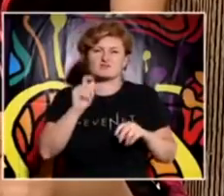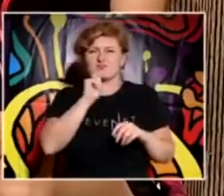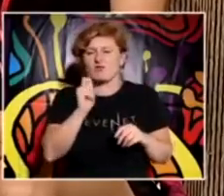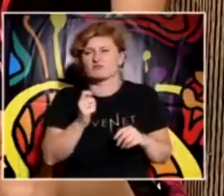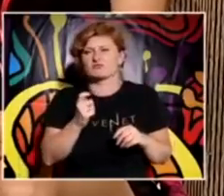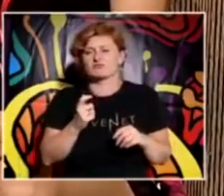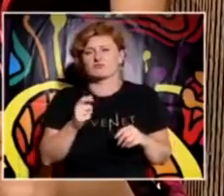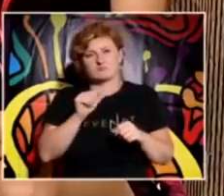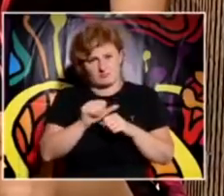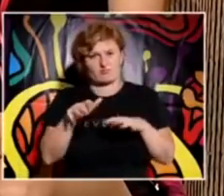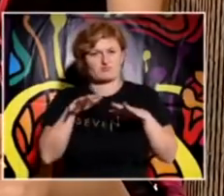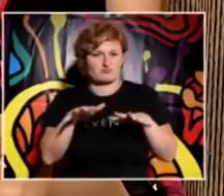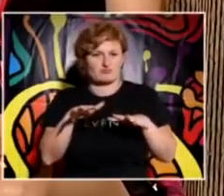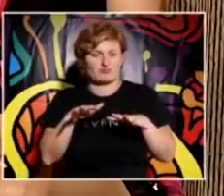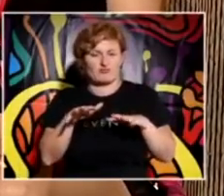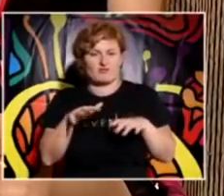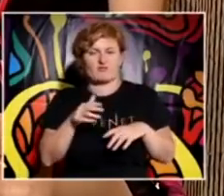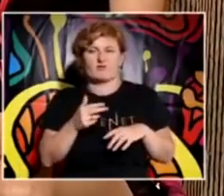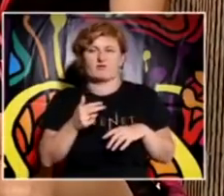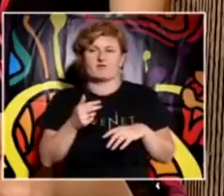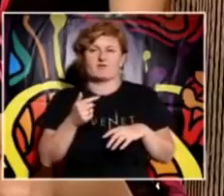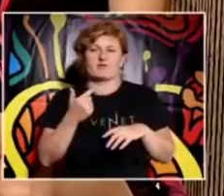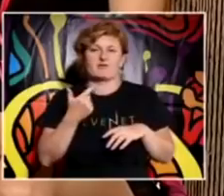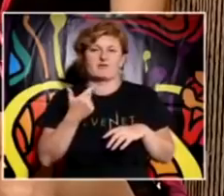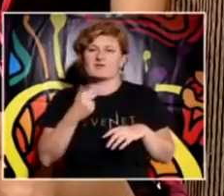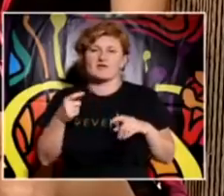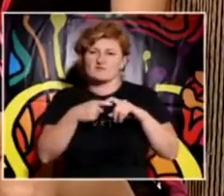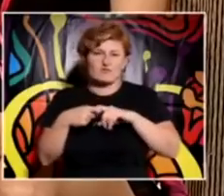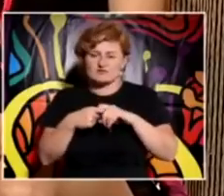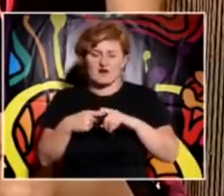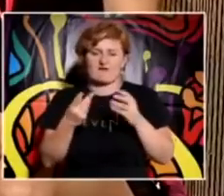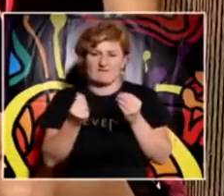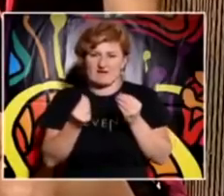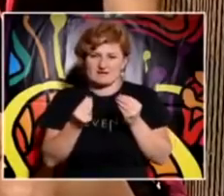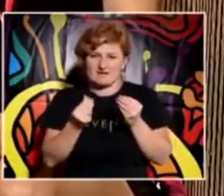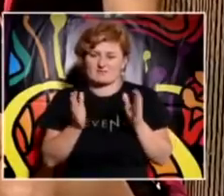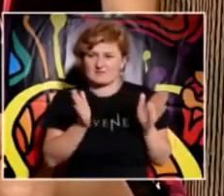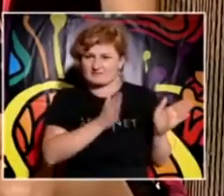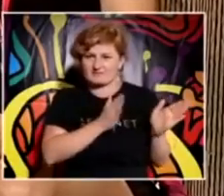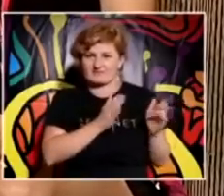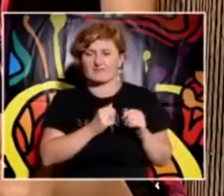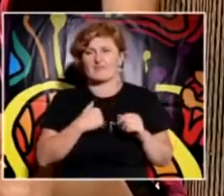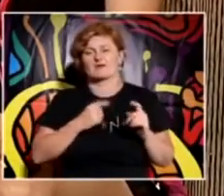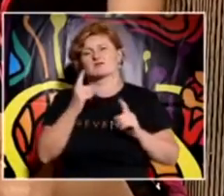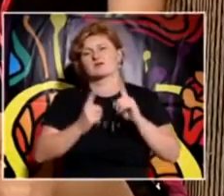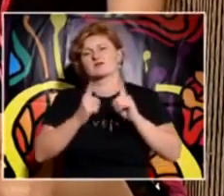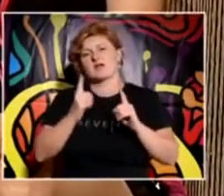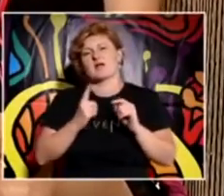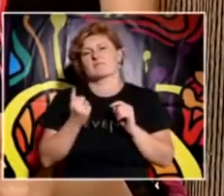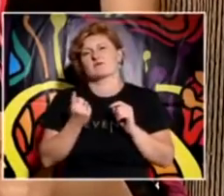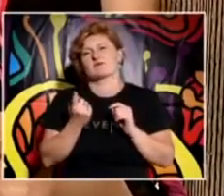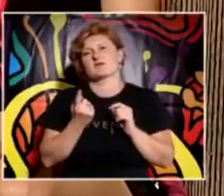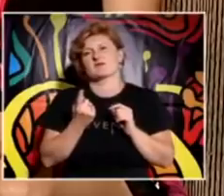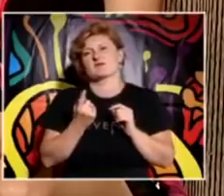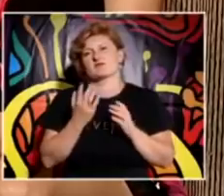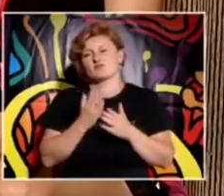podróży mamy sporo. Niekoniecznie one były związane z finansami, o których opowiadaliśmy. Oczywiście czasami w tym naszym źródełku